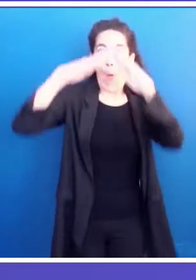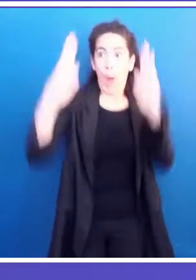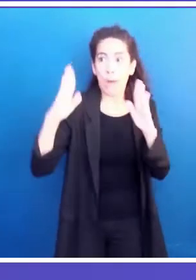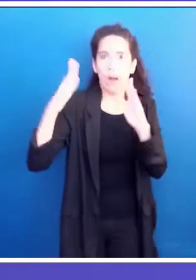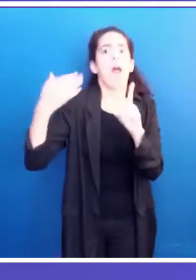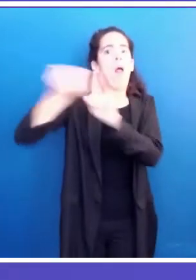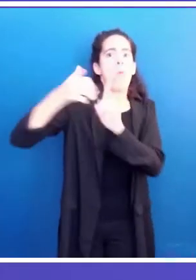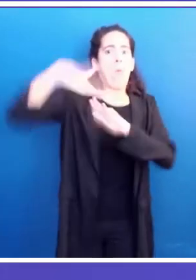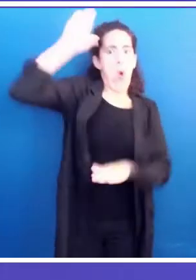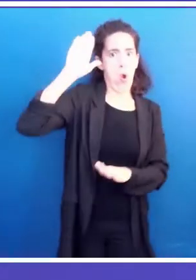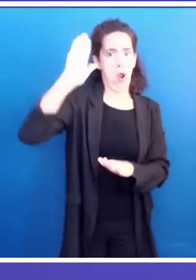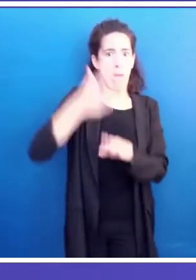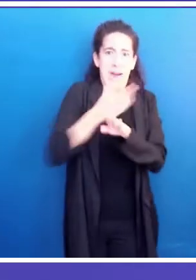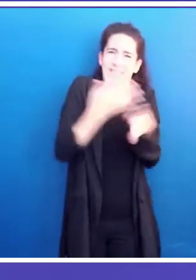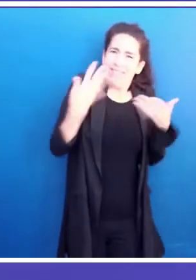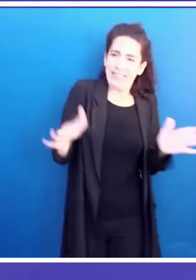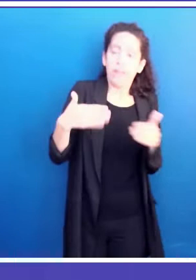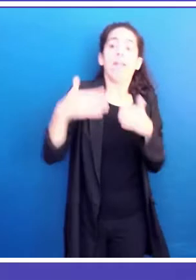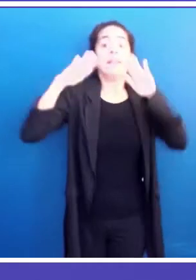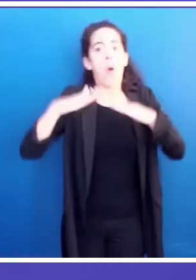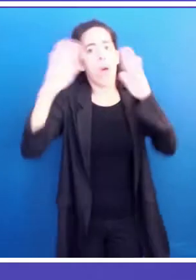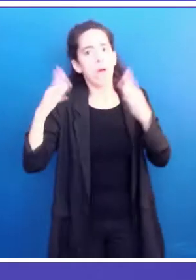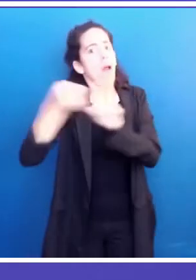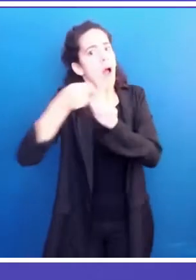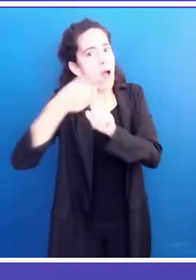تبقى وتتعايش مع الجاني،